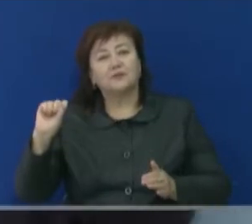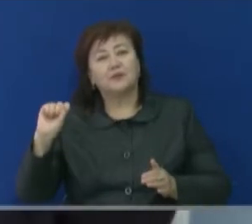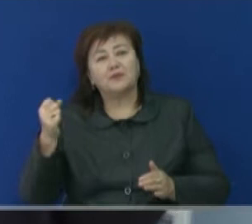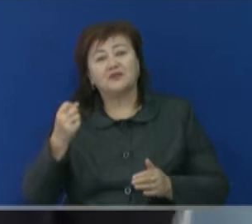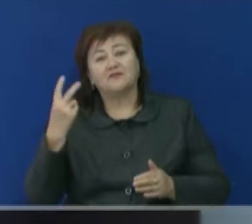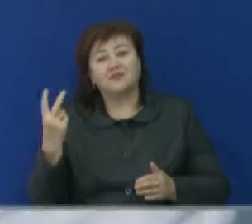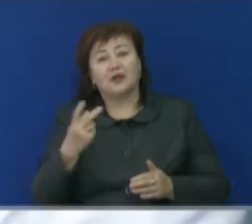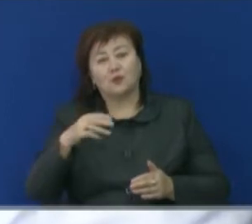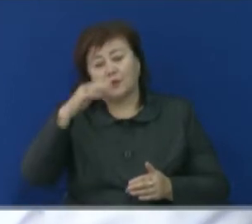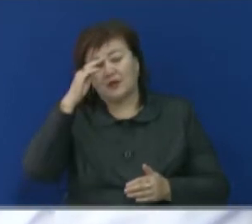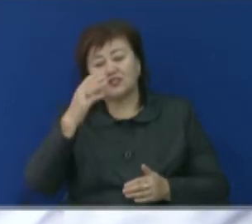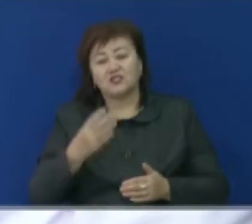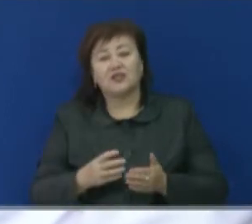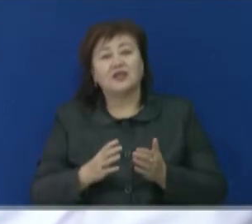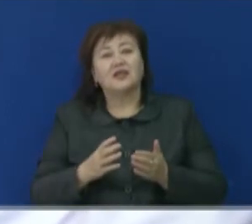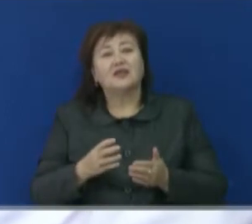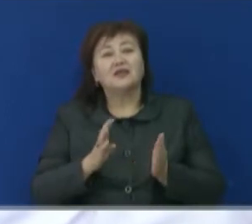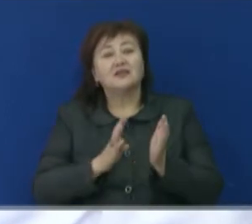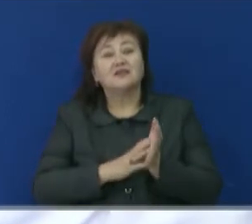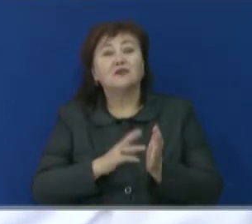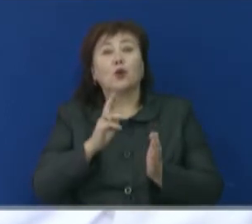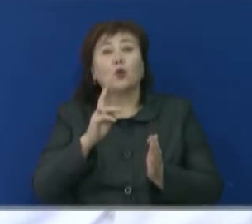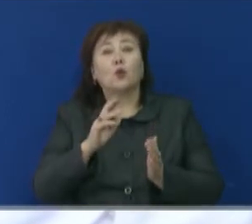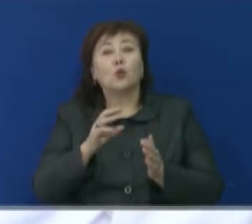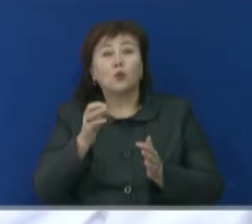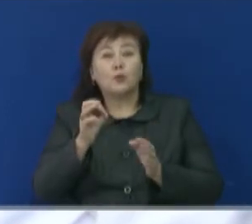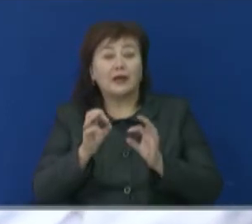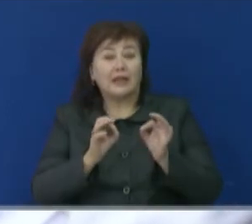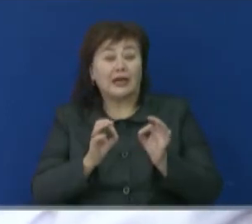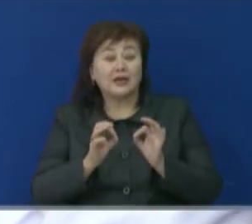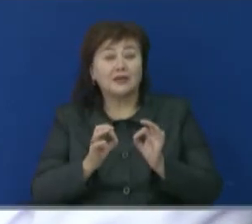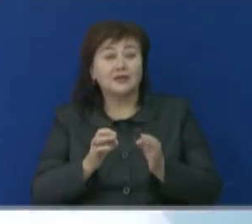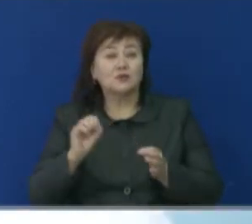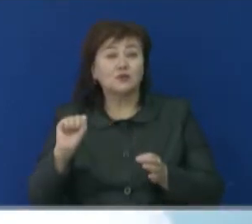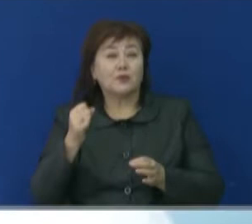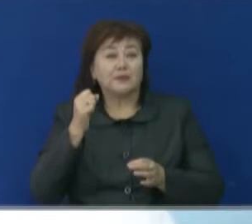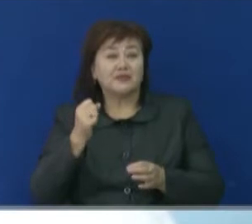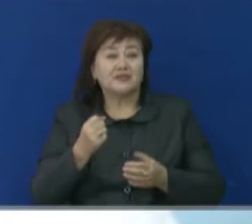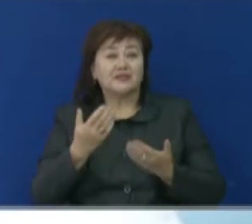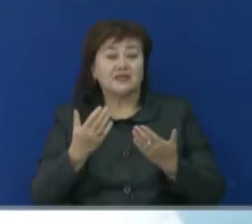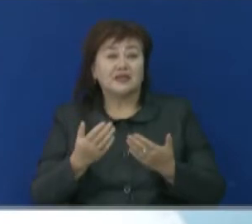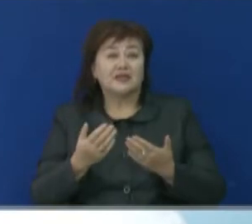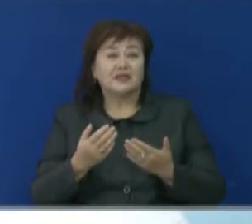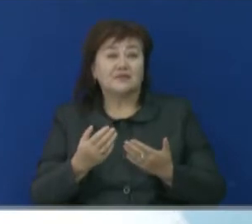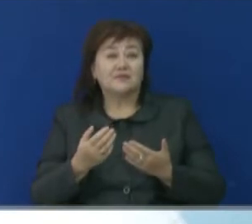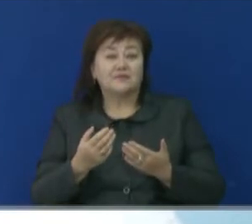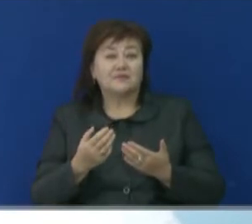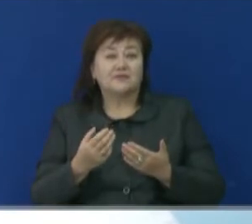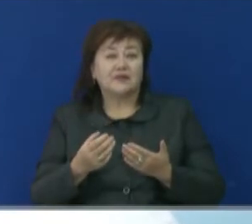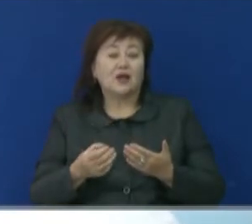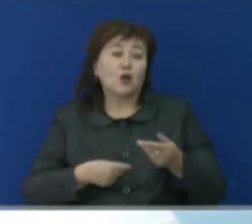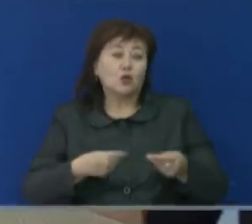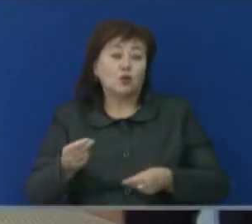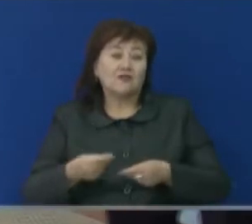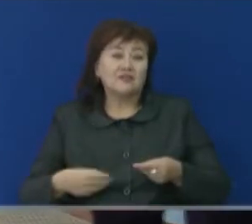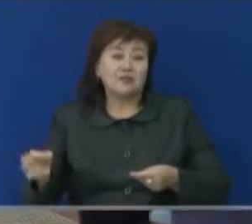Әлем кубогінде тоғызқұмалақтан қыздар арасында 15 жасар Аяна Исахан блицта жеңімпаз атанса, рапидте 3-ші орынға ие болды. Облыс әкімі